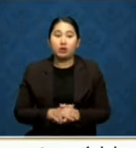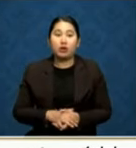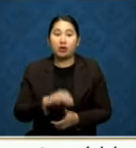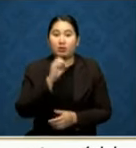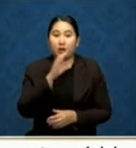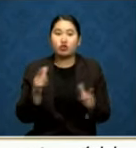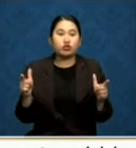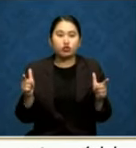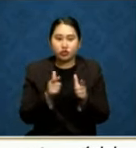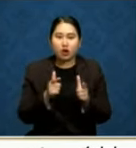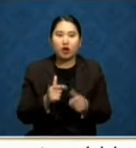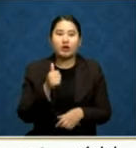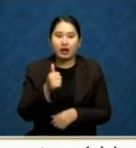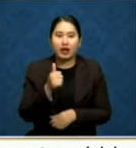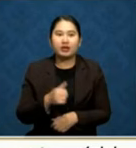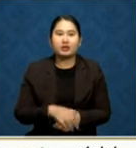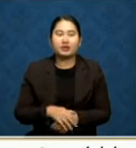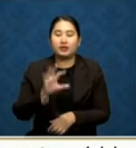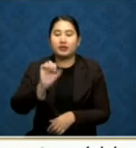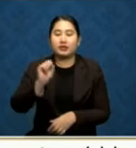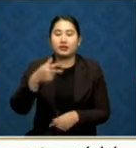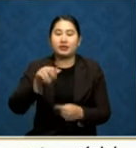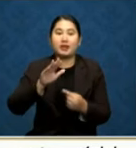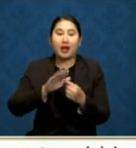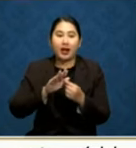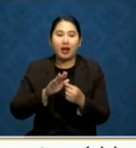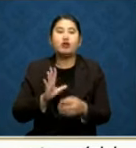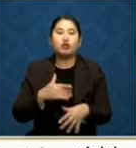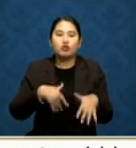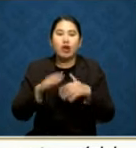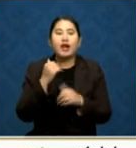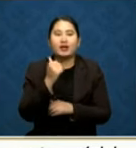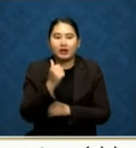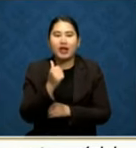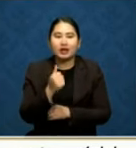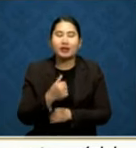บอกเรสนก็ได้ภาวผบริโฆอ่ะ ฉ BÜNDNIS 90็ ได้